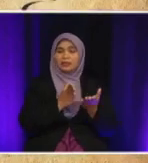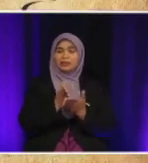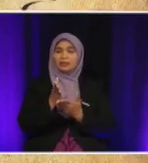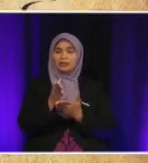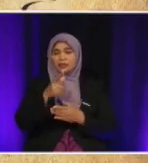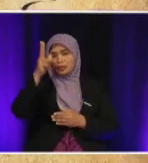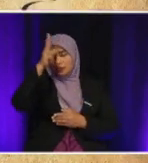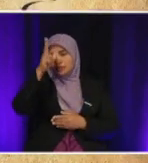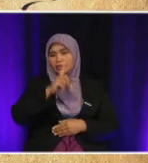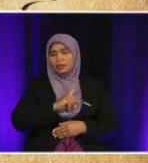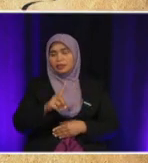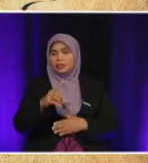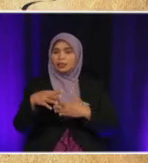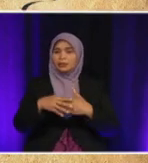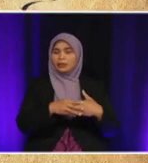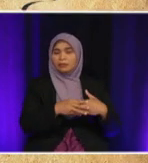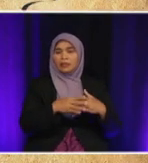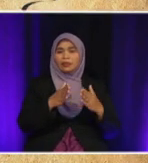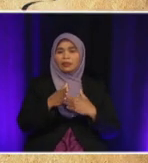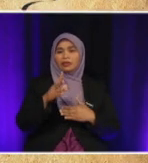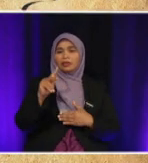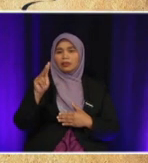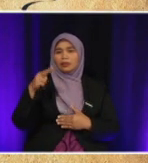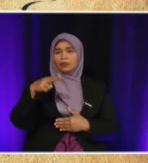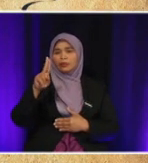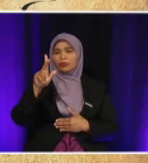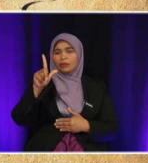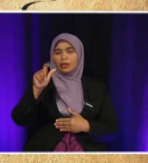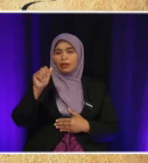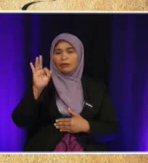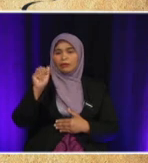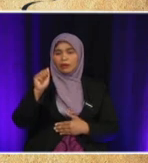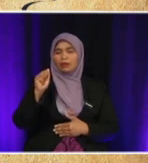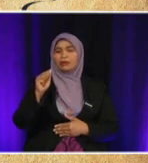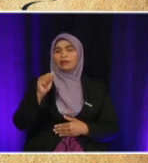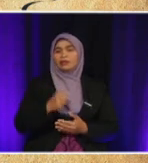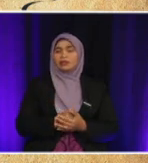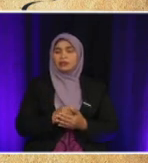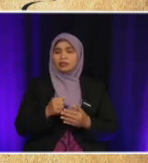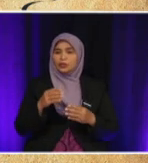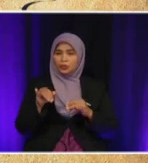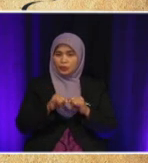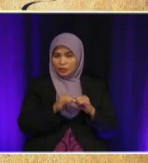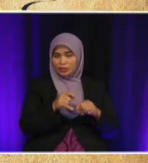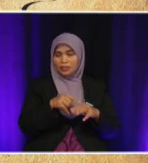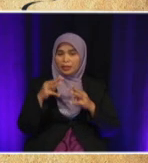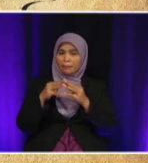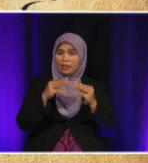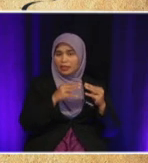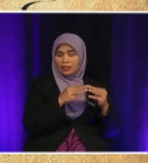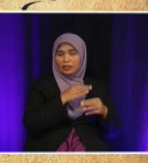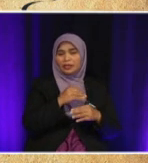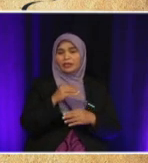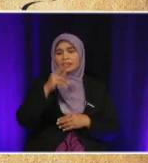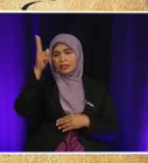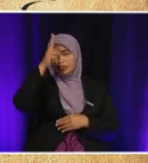dipimpin oleh khulafah al Rasyidin juga di Madinah kemudian kerajaan Islam dipimpin